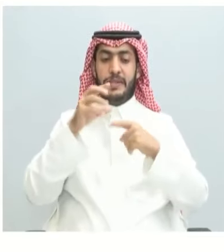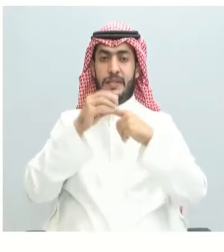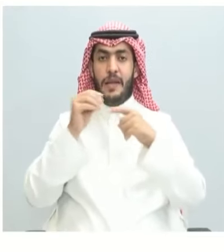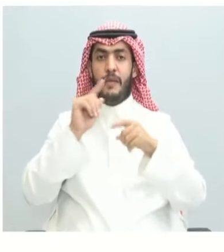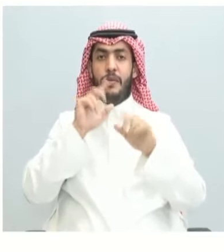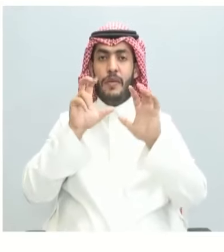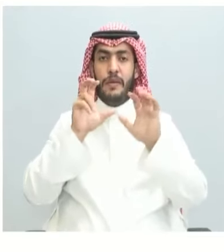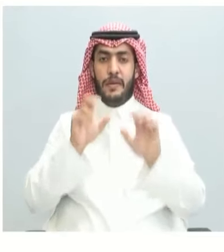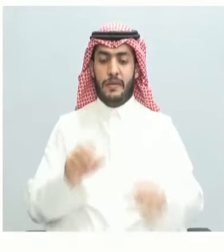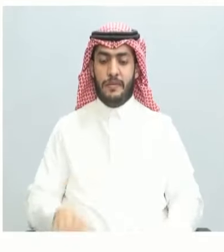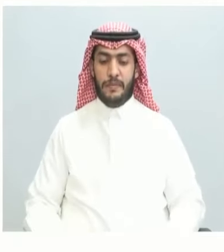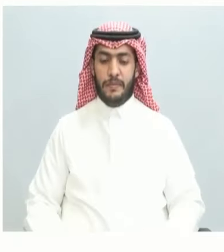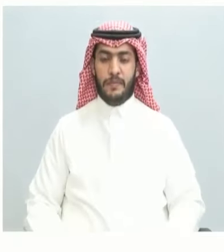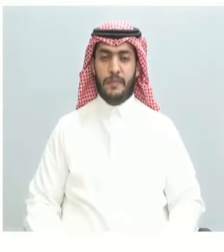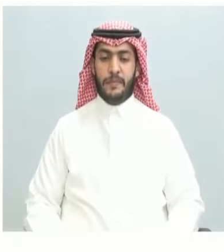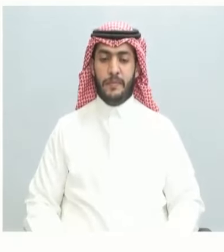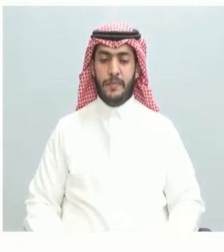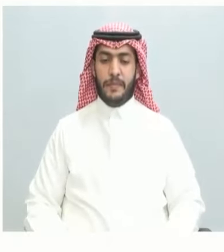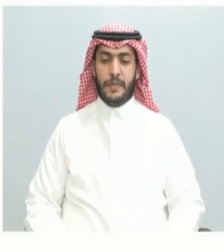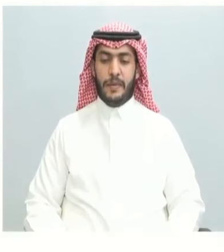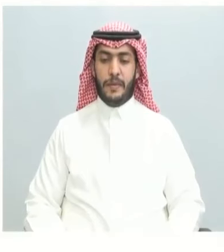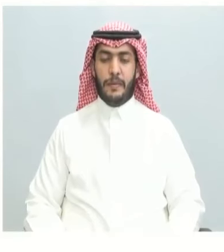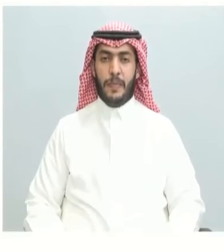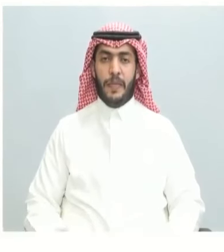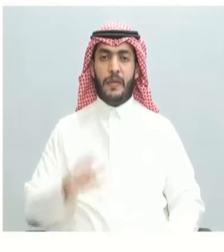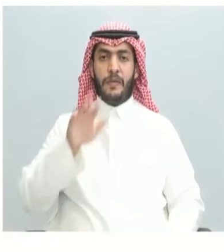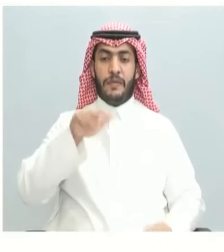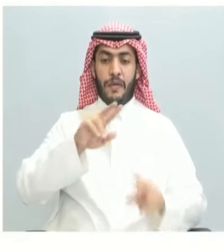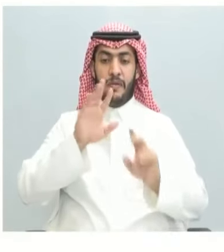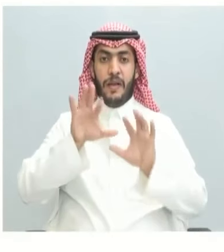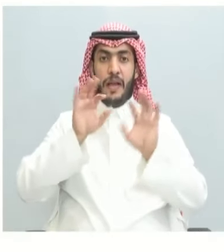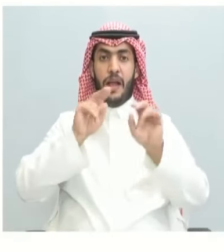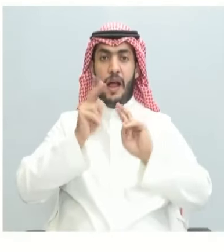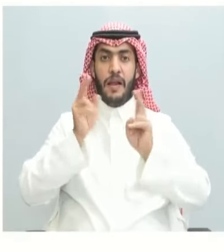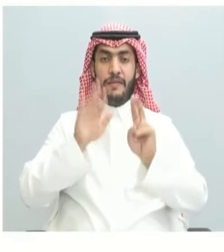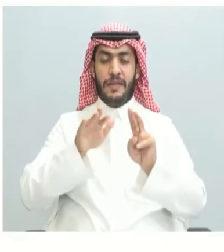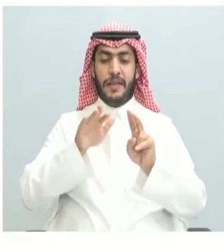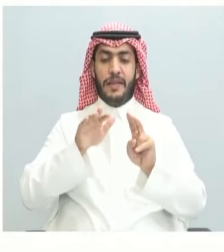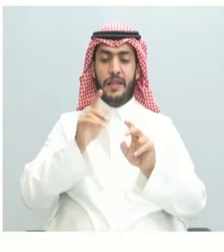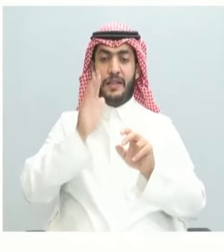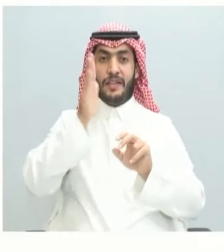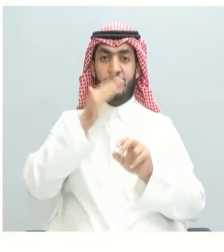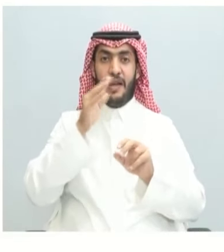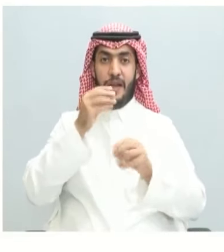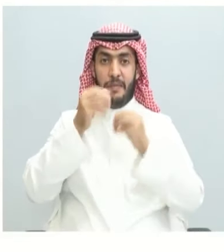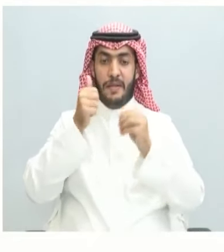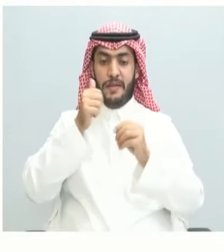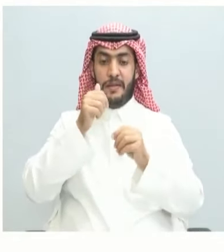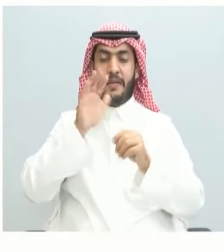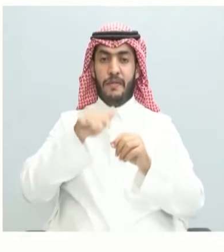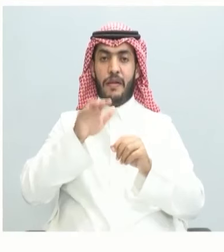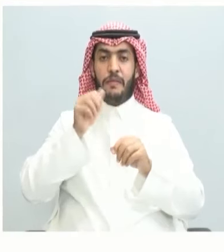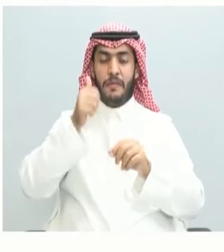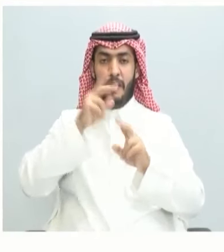180 درجه طيب هل هناك خيار اخر لتغيير الاتجاه نعم يوجد لدينا